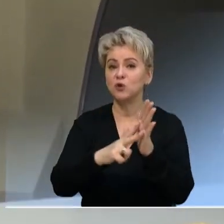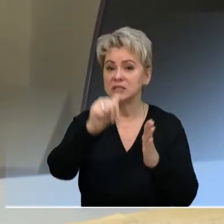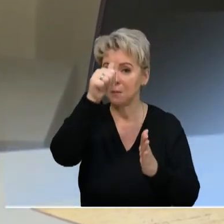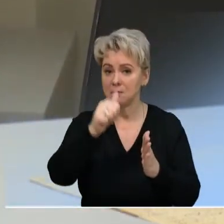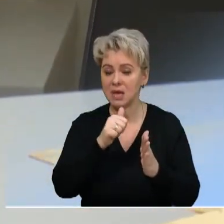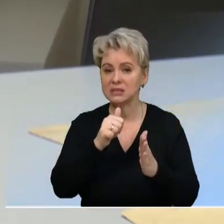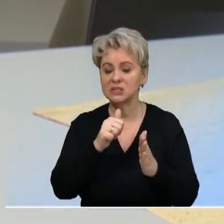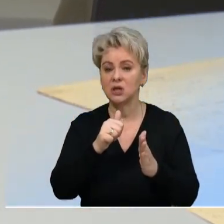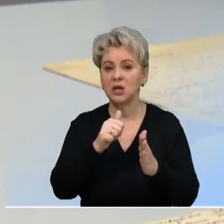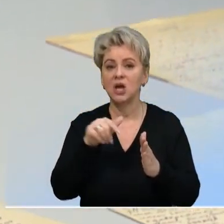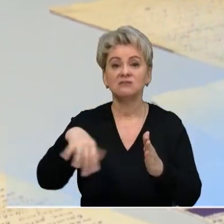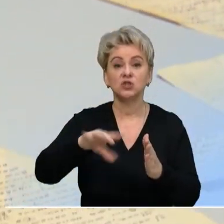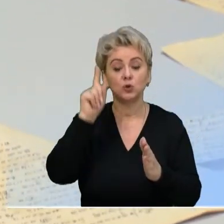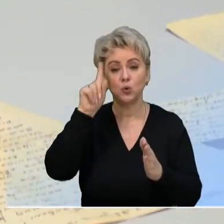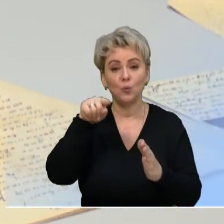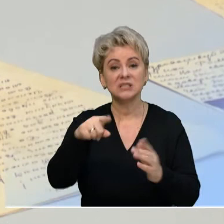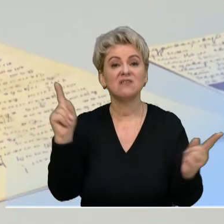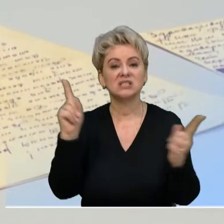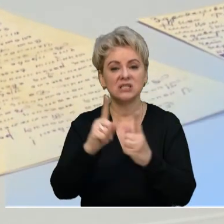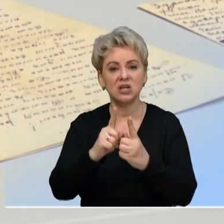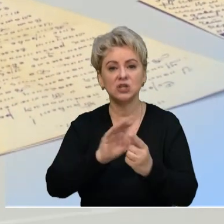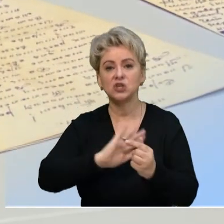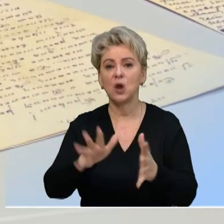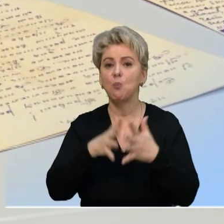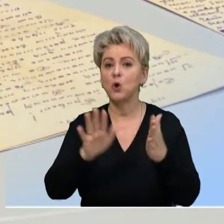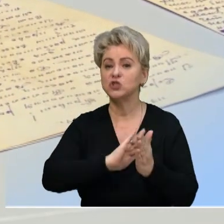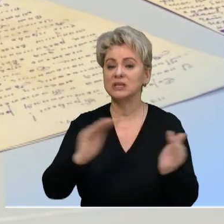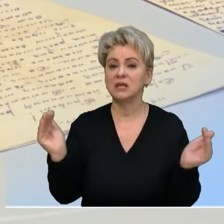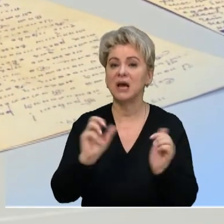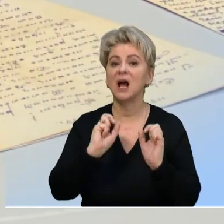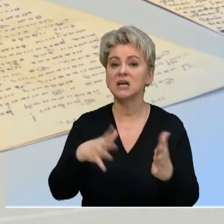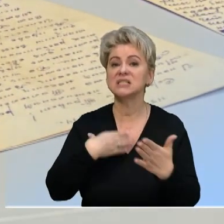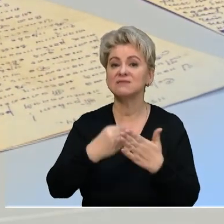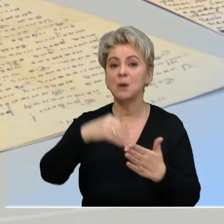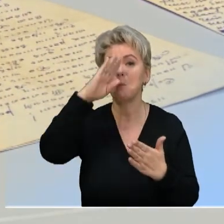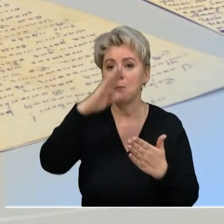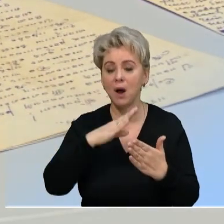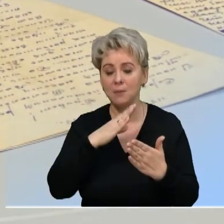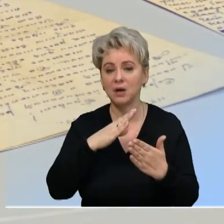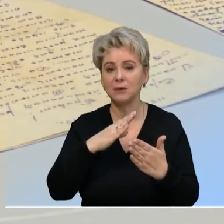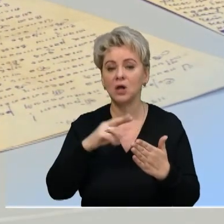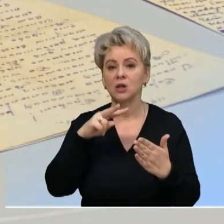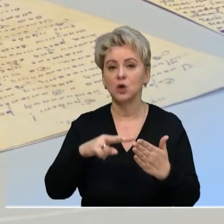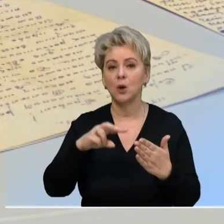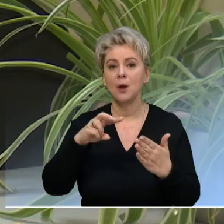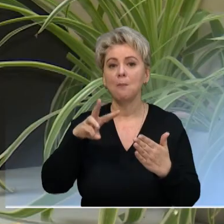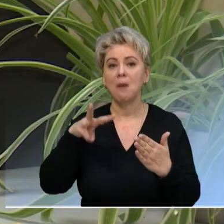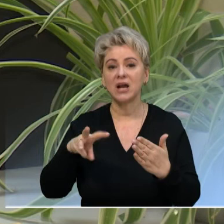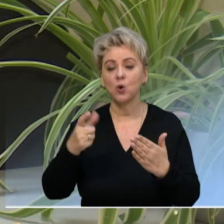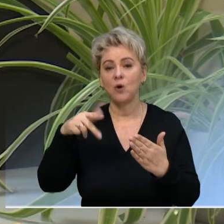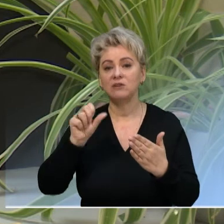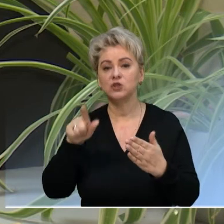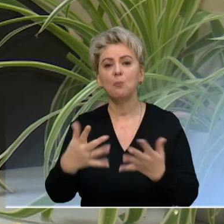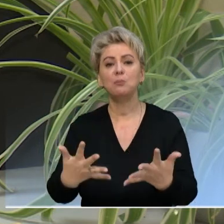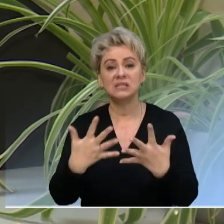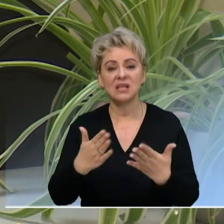месяцев. С кем ты думаешь, мы здесь встретились? Не больше, не меньше, как со своим папочкой, Лурье Михаилом Марковичем. Можешь